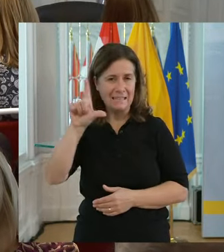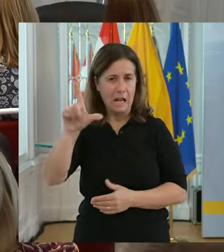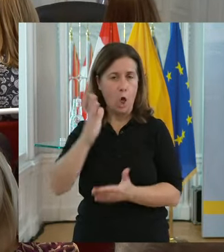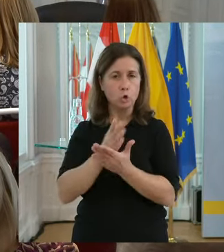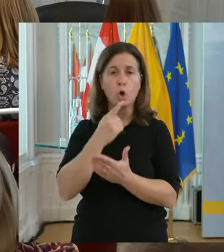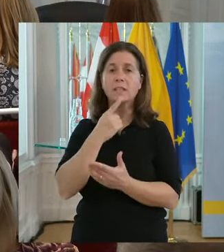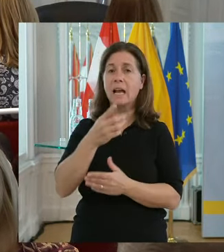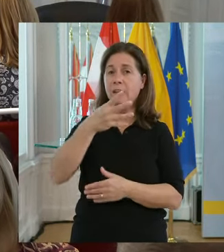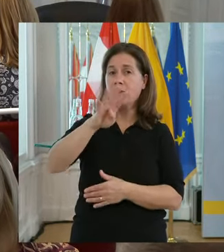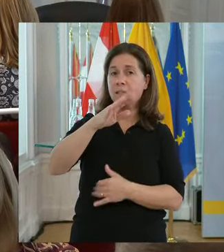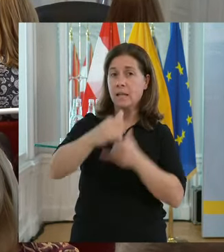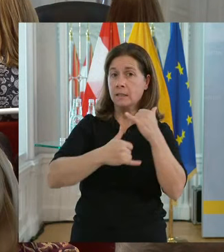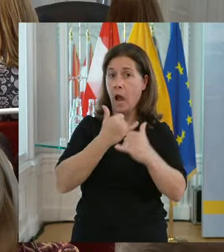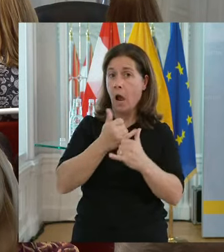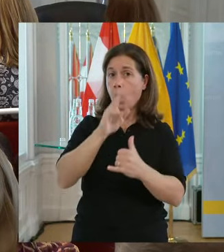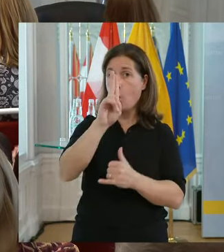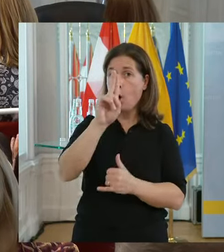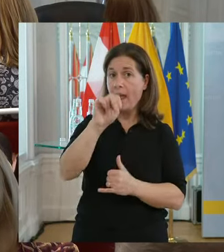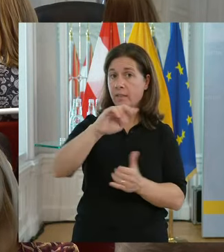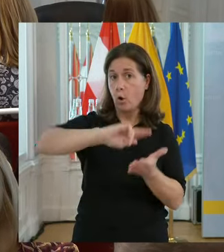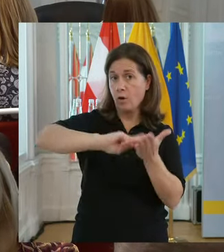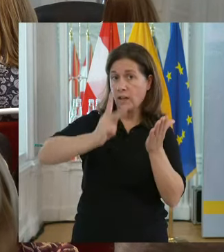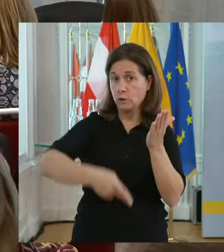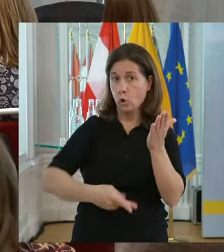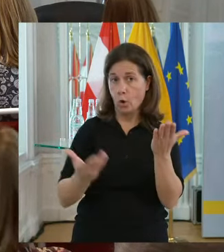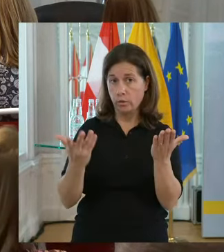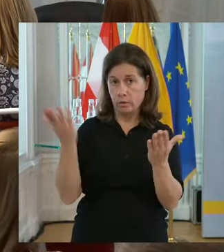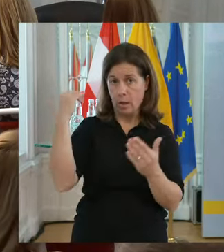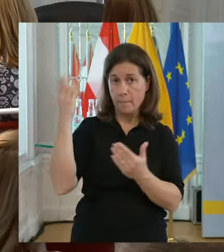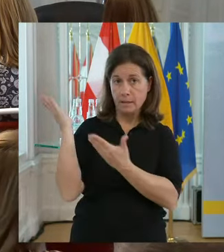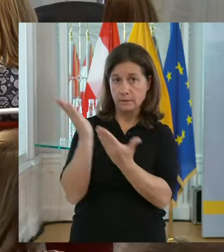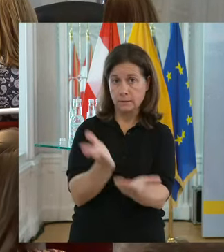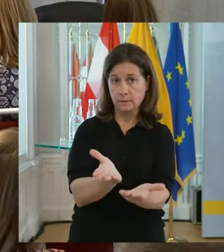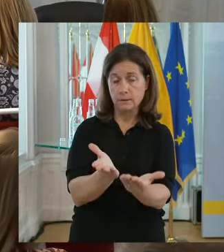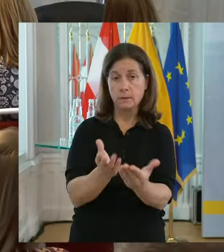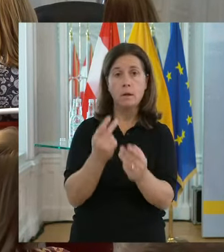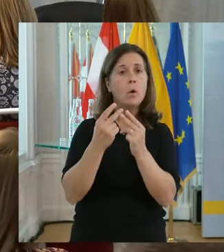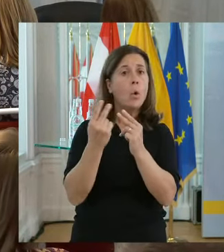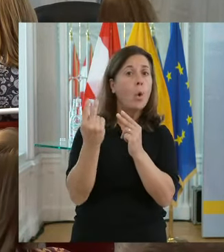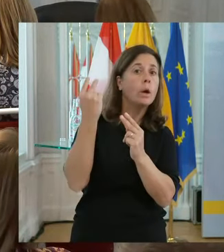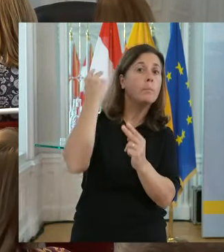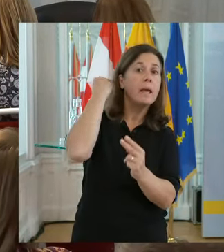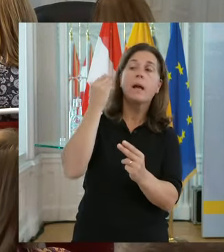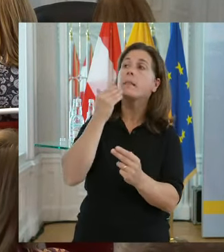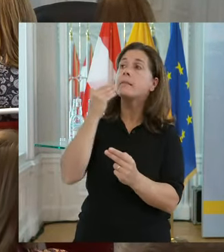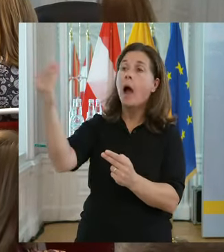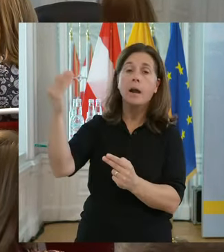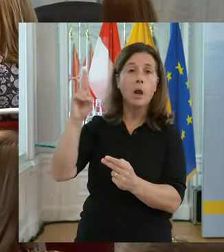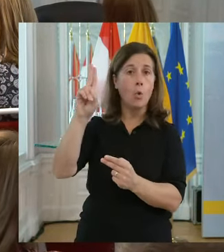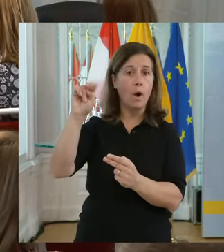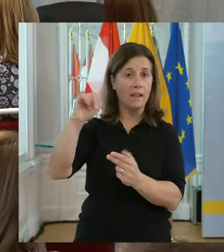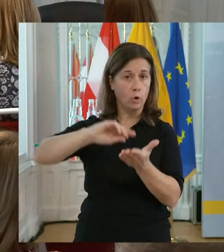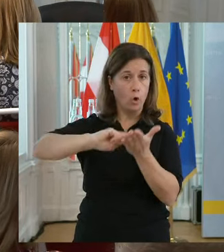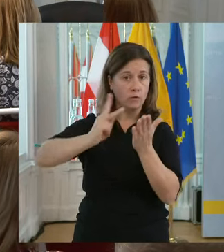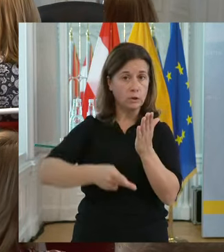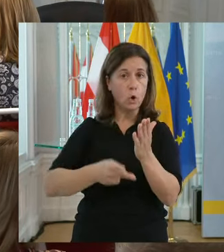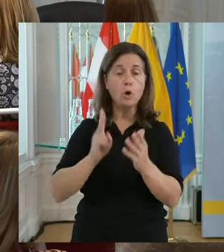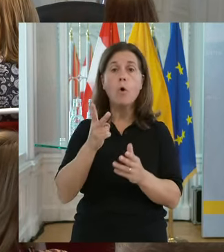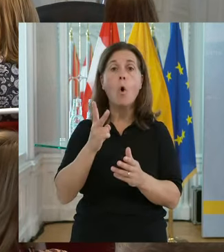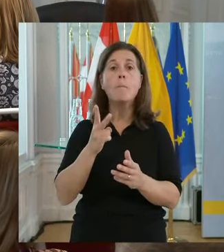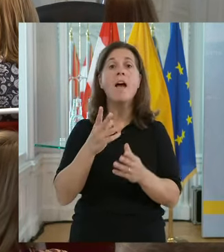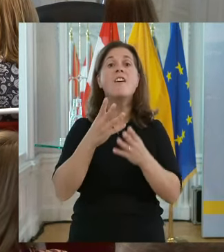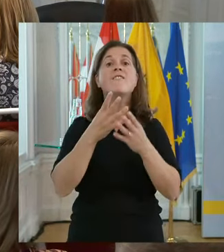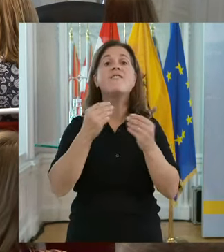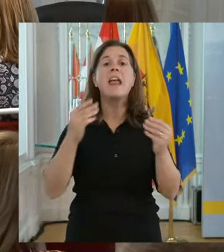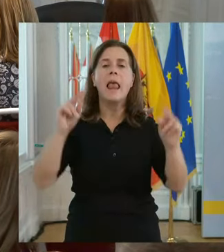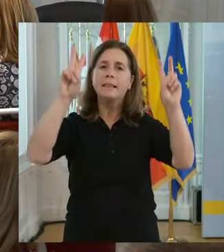14 Jahren ist die UN-Konvention gekommen. Ja, im Rückblick sage ich, danke, dass die UN-Konvention gekommen ist, weil die hat viele